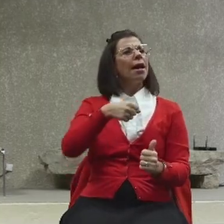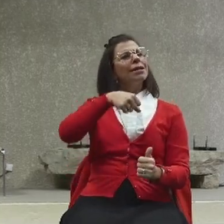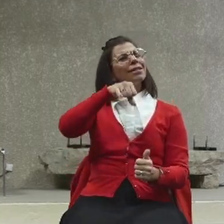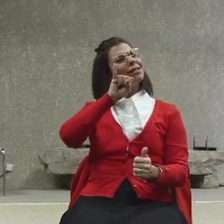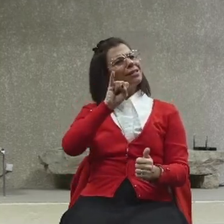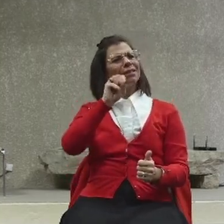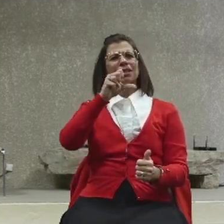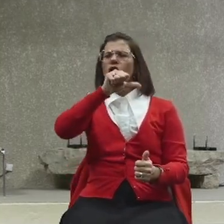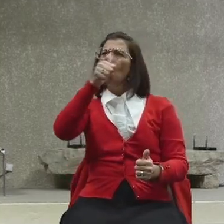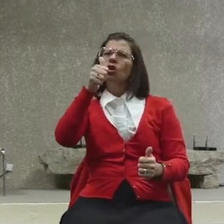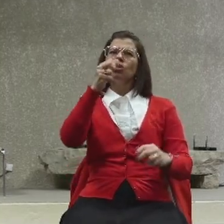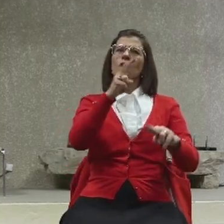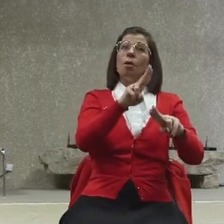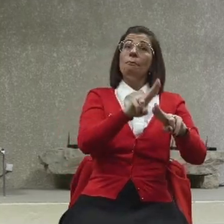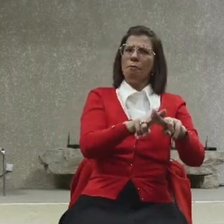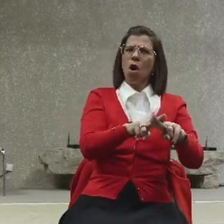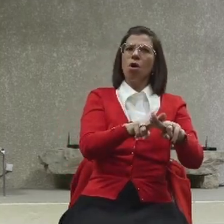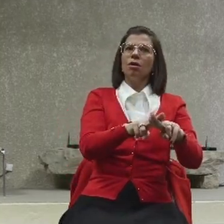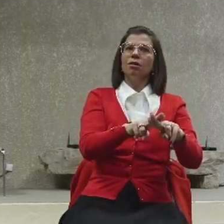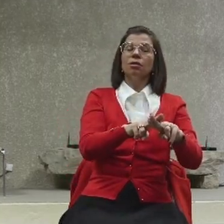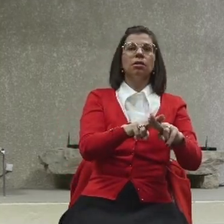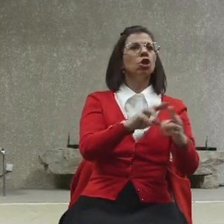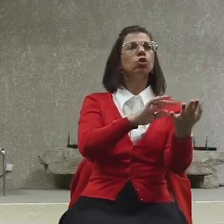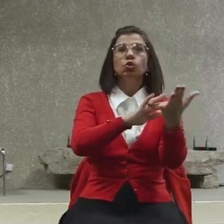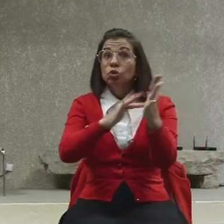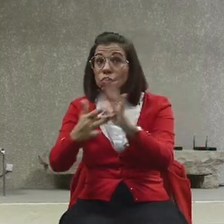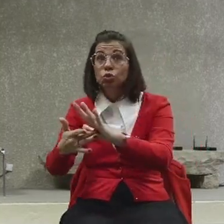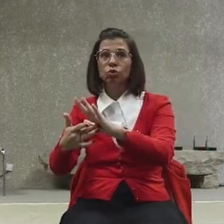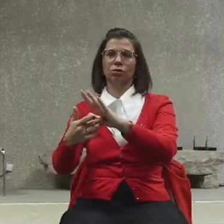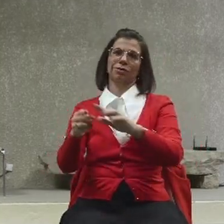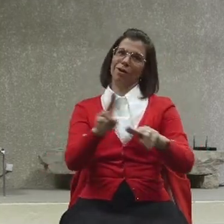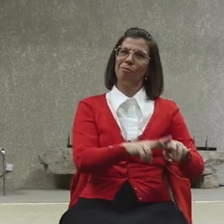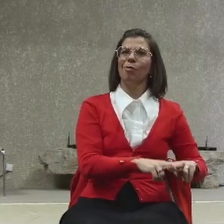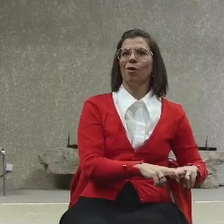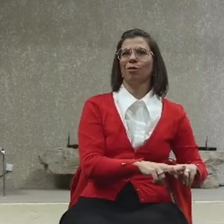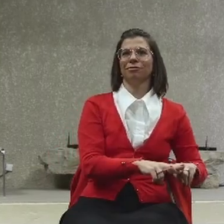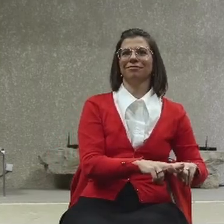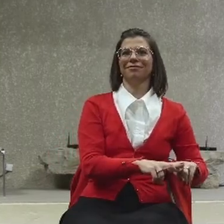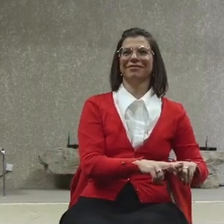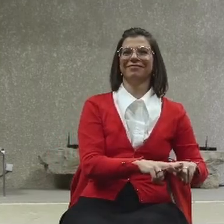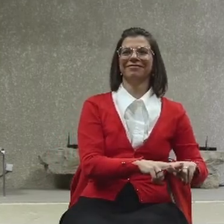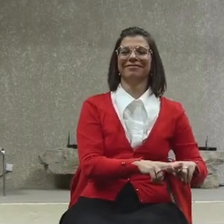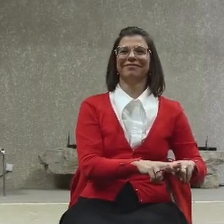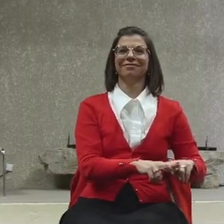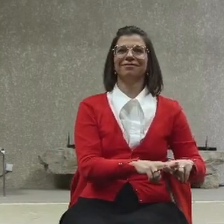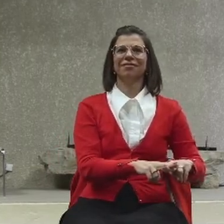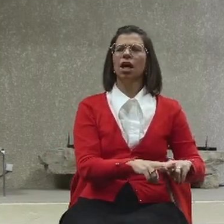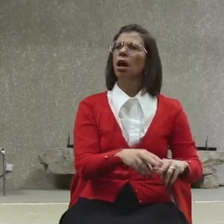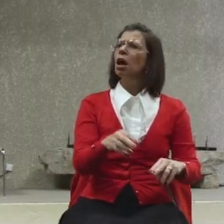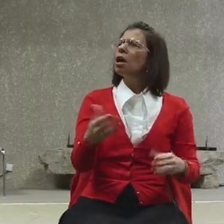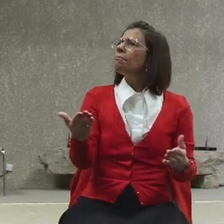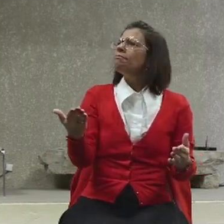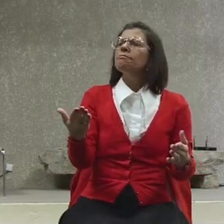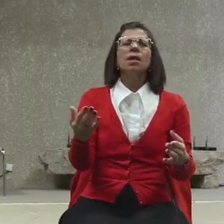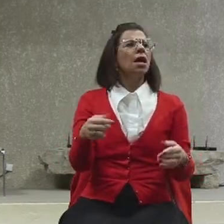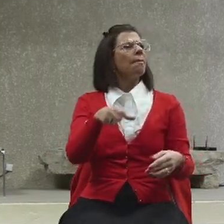L'œuvre de Dieu est intemporelle. Le Seigneur est éternel et son œuvre dépasse les